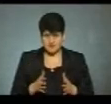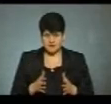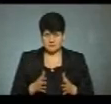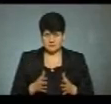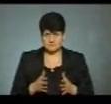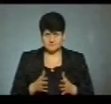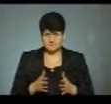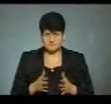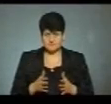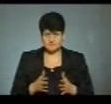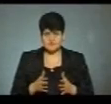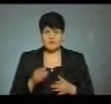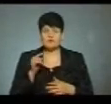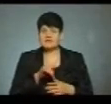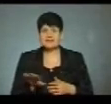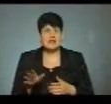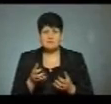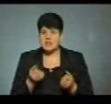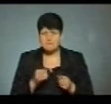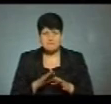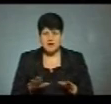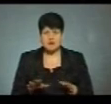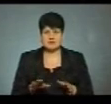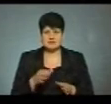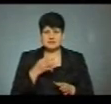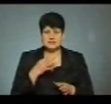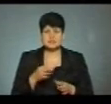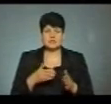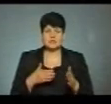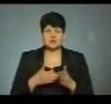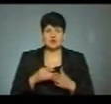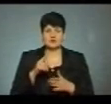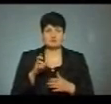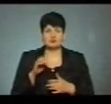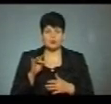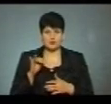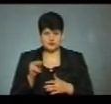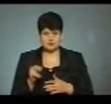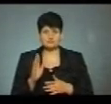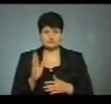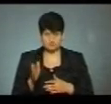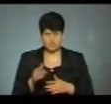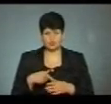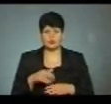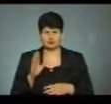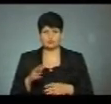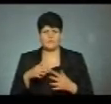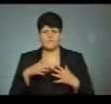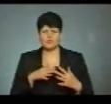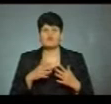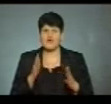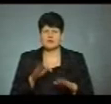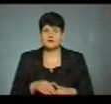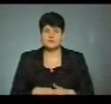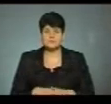продовжується. Тобто, і вони не приймали, так як вони сказали, до Збруча дійде, дійдуть до Збруча, тоді ми будемо воювати.